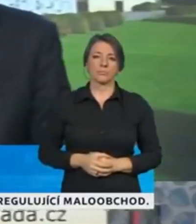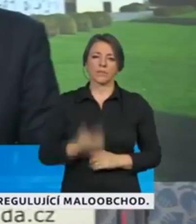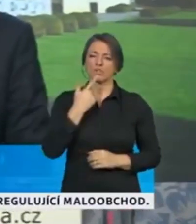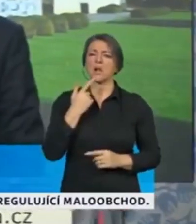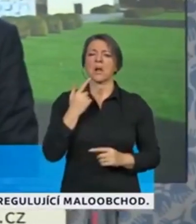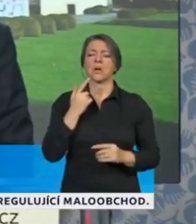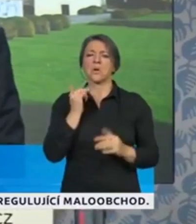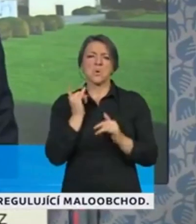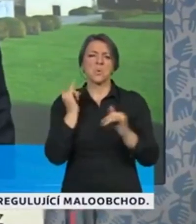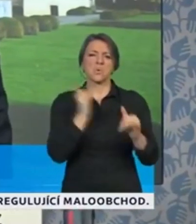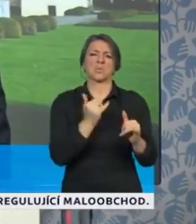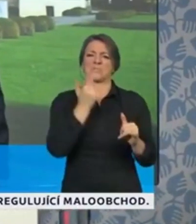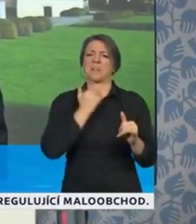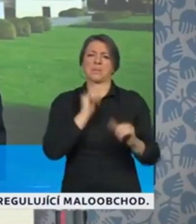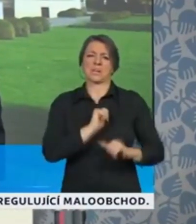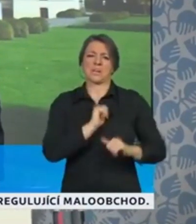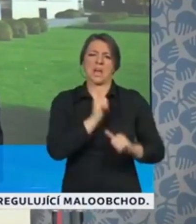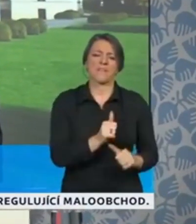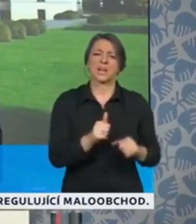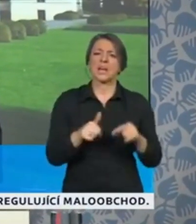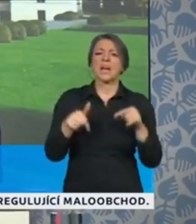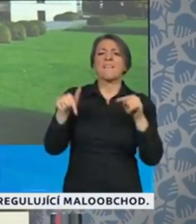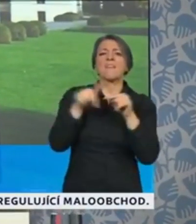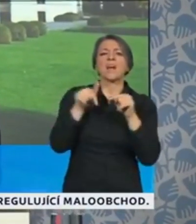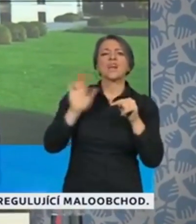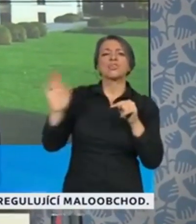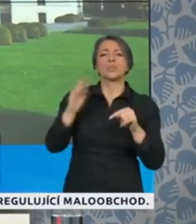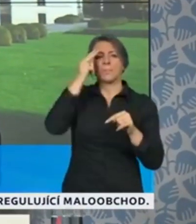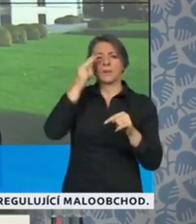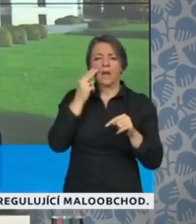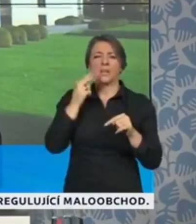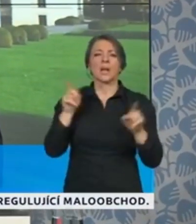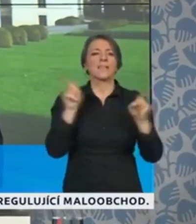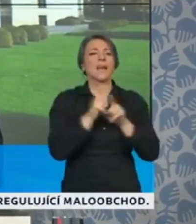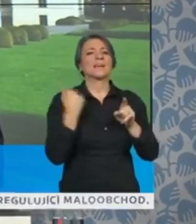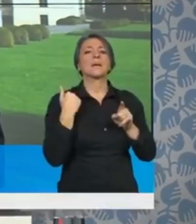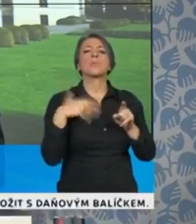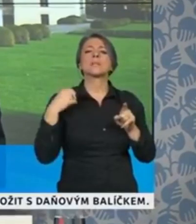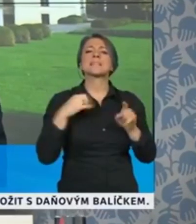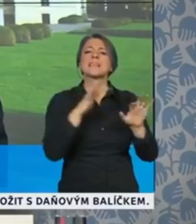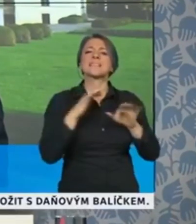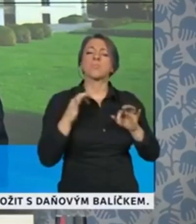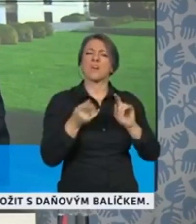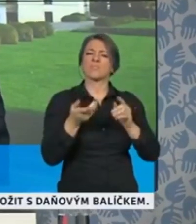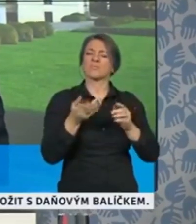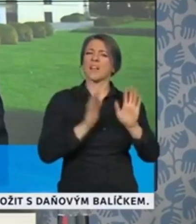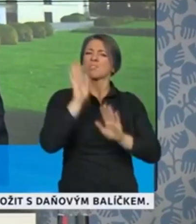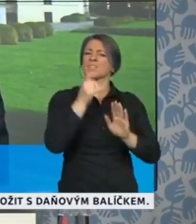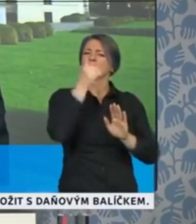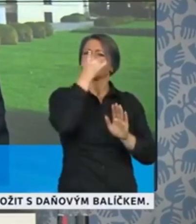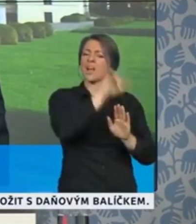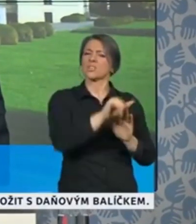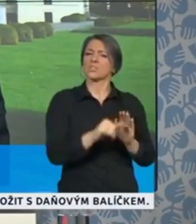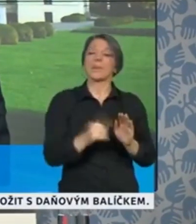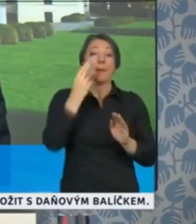pana Ferienčíka a podivnému hlasování sněmovny svědčí to, že pan Ferienčík navrhl